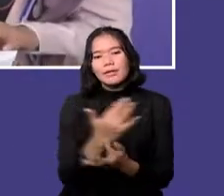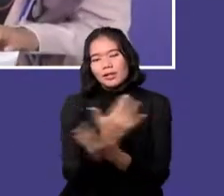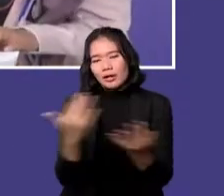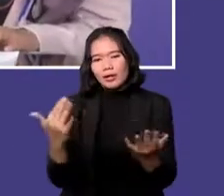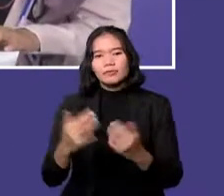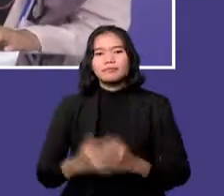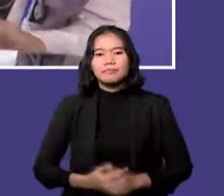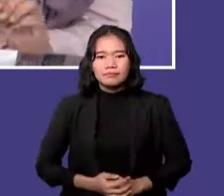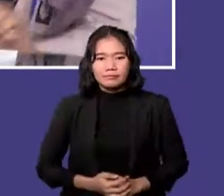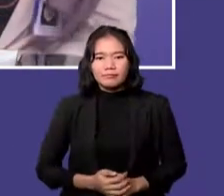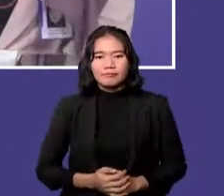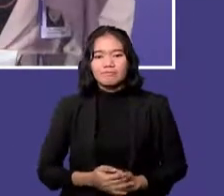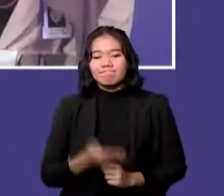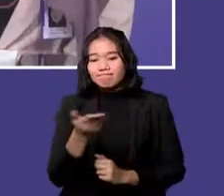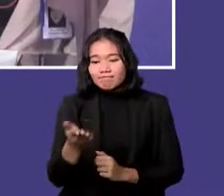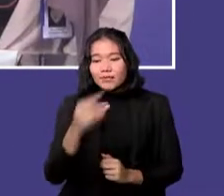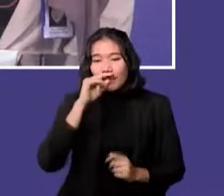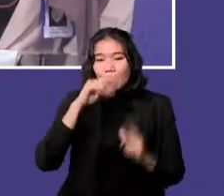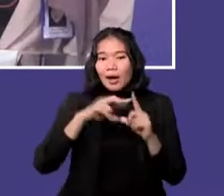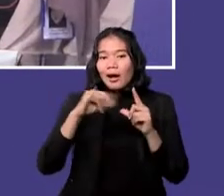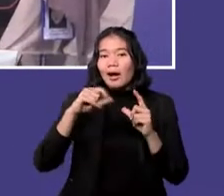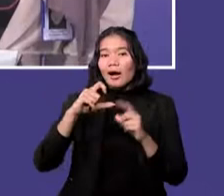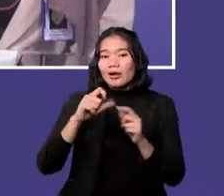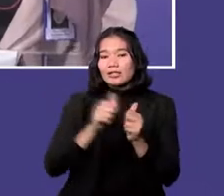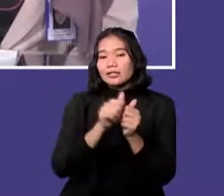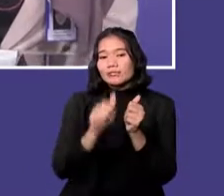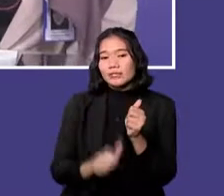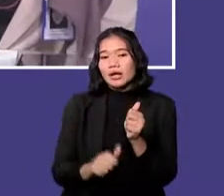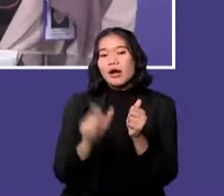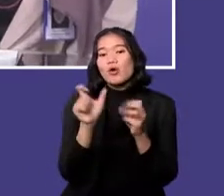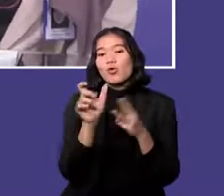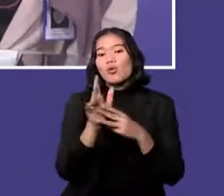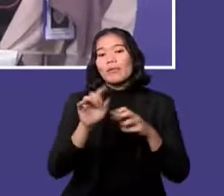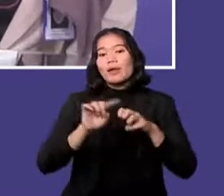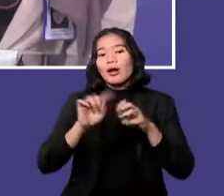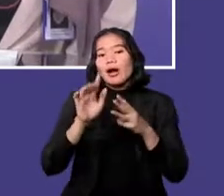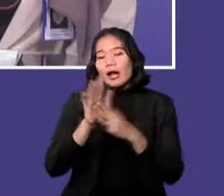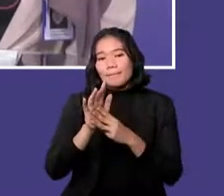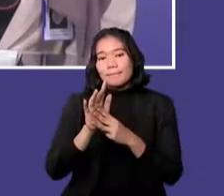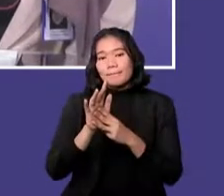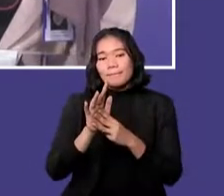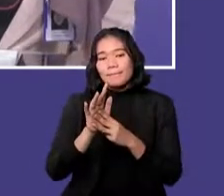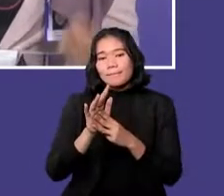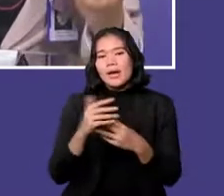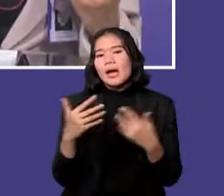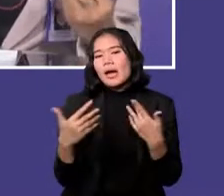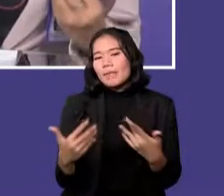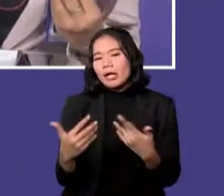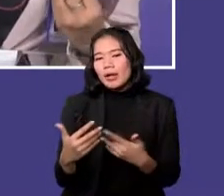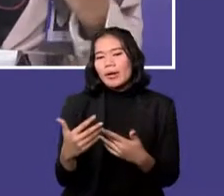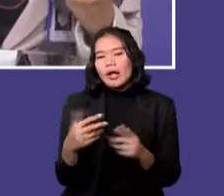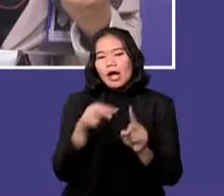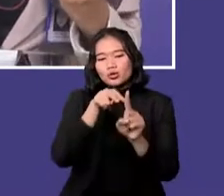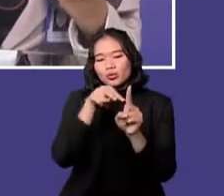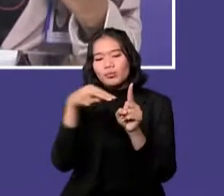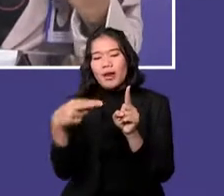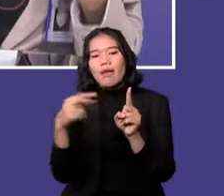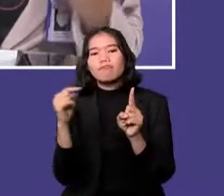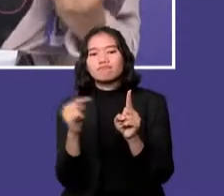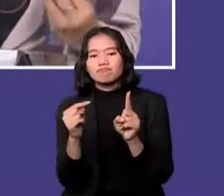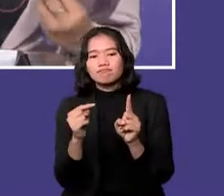masyarakat. Nah, dari Pak Aris sendiri sebagai staf ahli bidang usaha mikro, kecil, menengah, dan ekonomi kreatif, bagaimana Bapak melihat